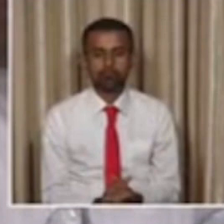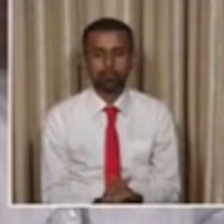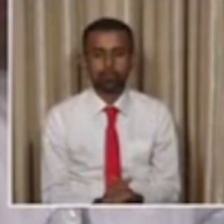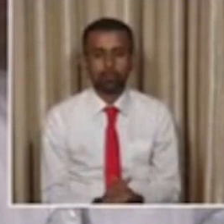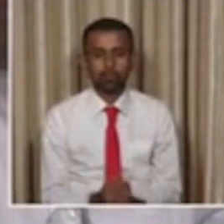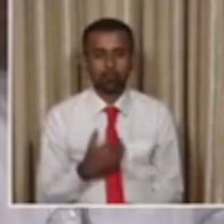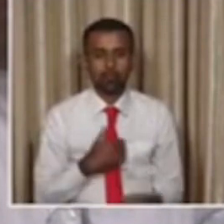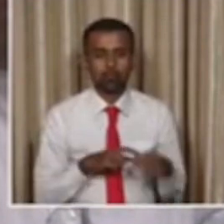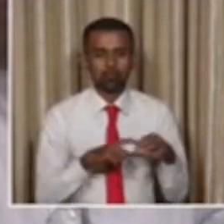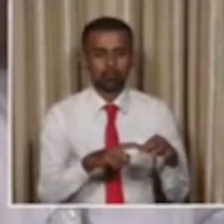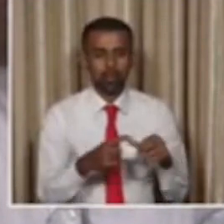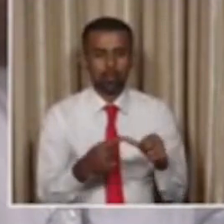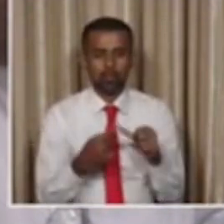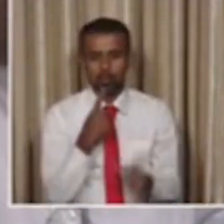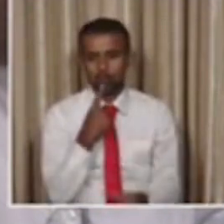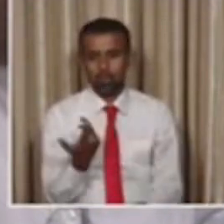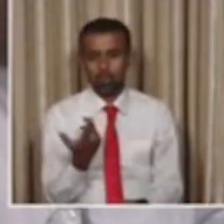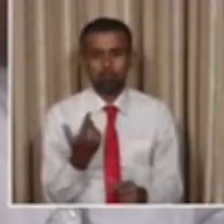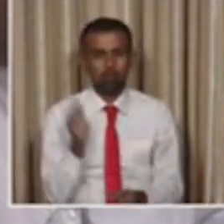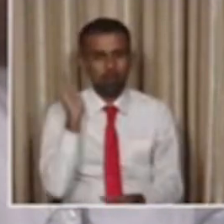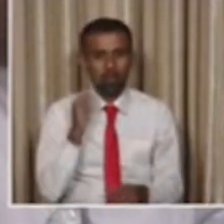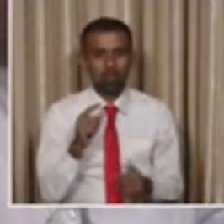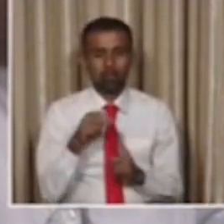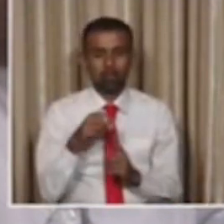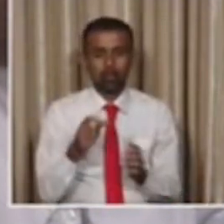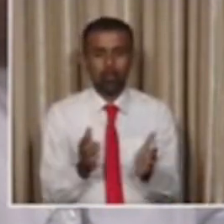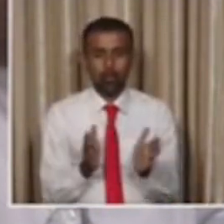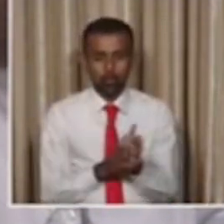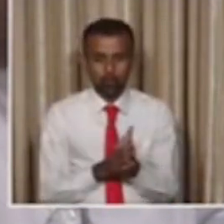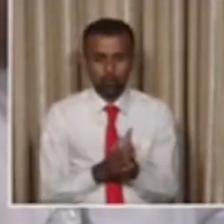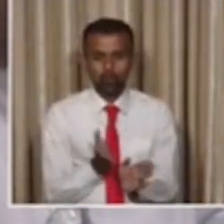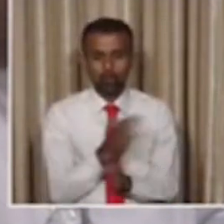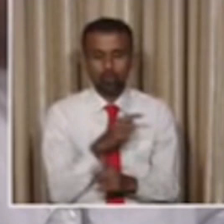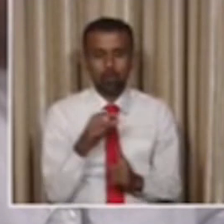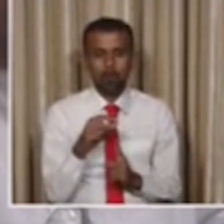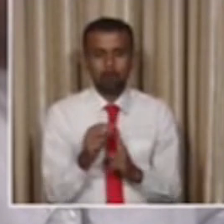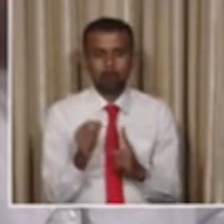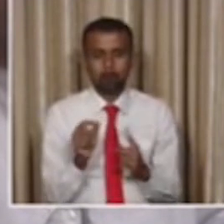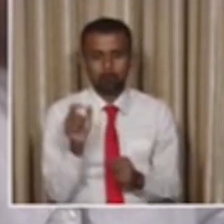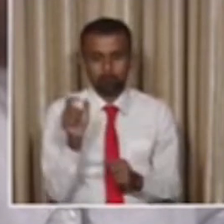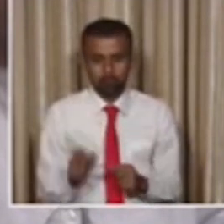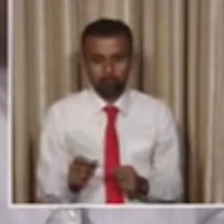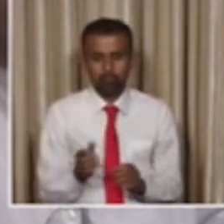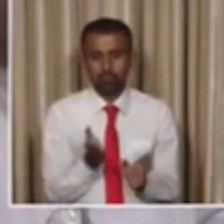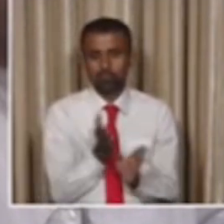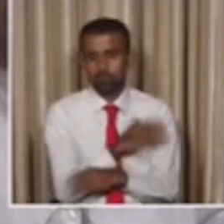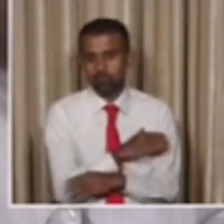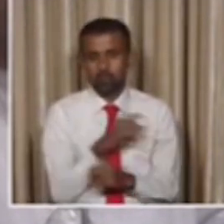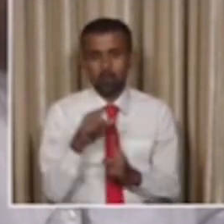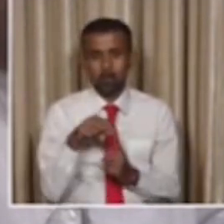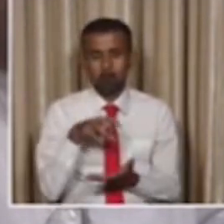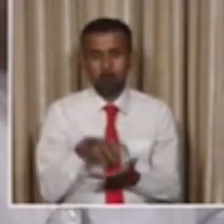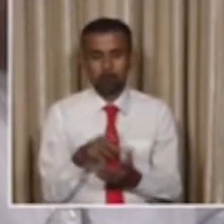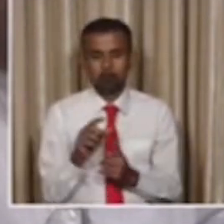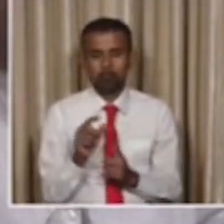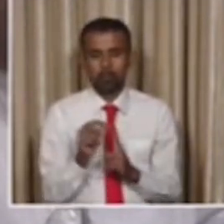මං ආපු ප්‍රශ්නෙට උත්තරයක් දුන්නේ නැහැ. මම ඇහුවා මේ ප්‍රාදේශීය උපදේශක කමිටු වලට හිටපු ප්‍රාදේශ සභා මන්ත්‍රීවරු හිටපු පළාත් සභා මන්ත්‍රීවරු